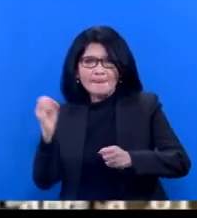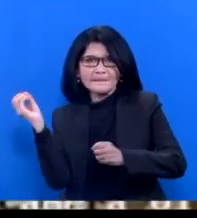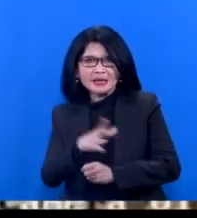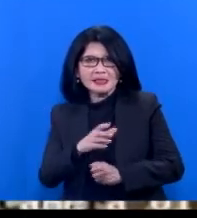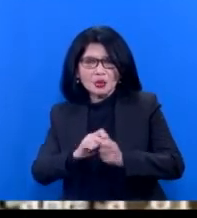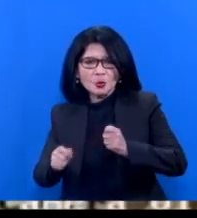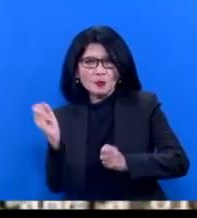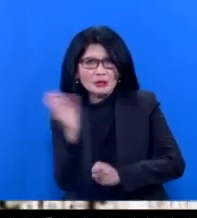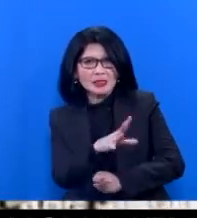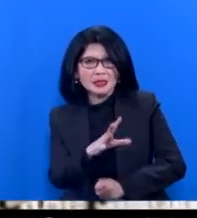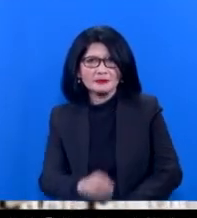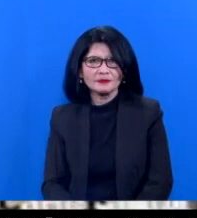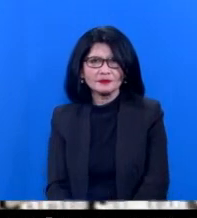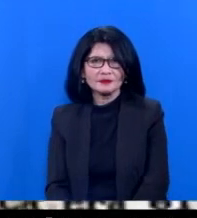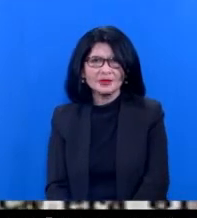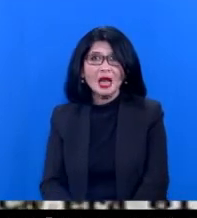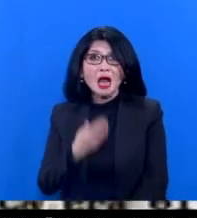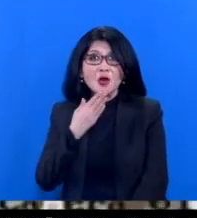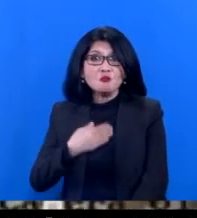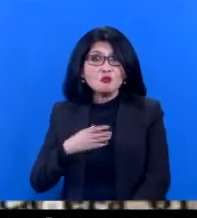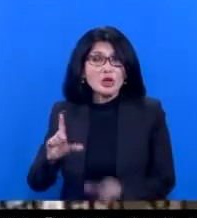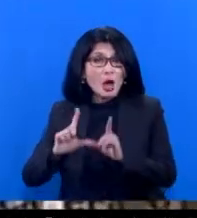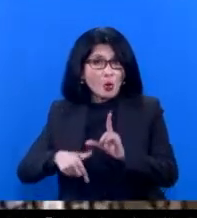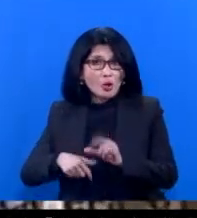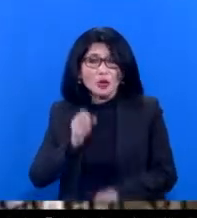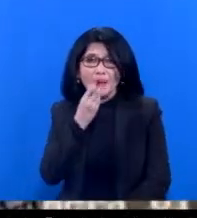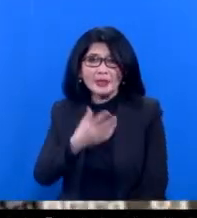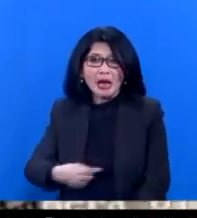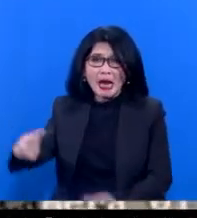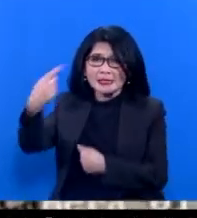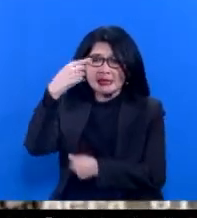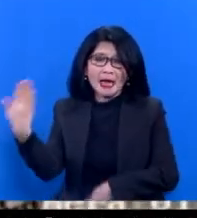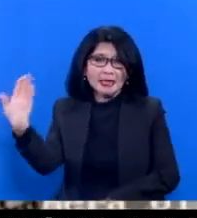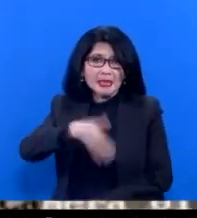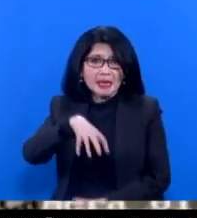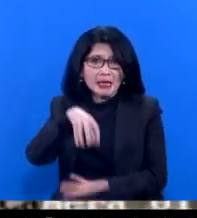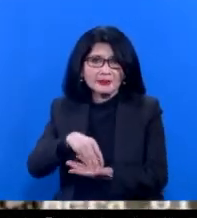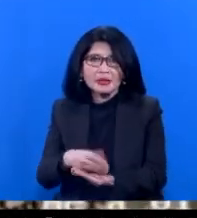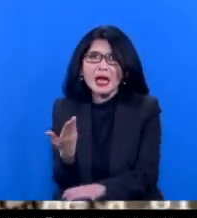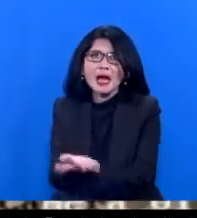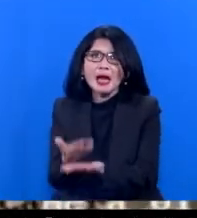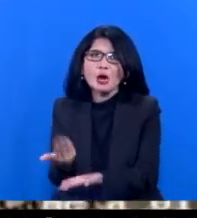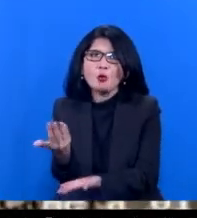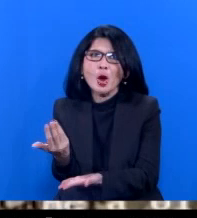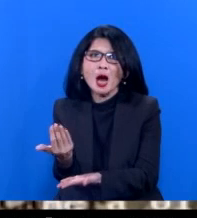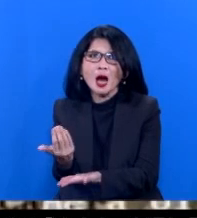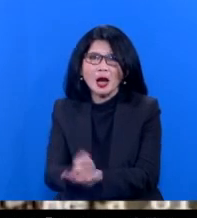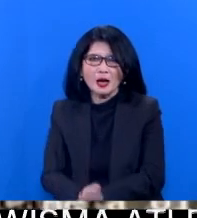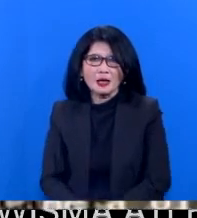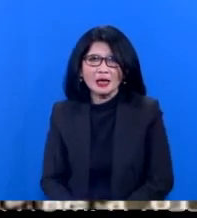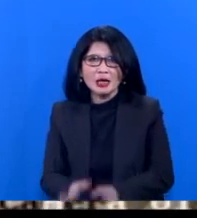Setiabudi Medan Minggu malam menurut pemilik warung para pelaku mendatangi tempat usahanya dan meminta sejumlah uang keamanan